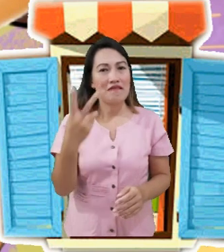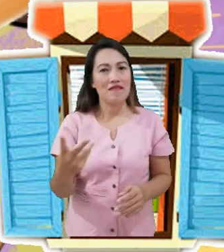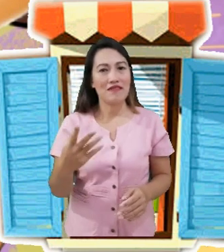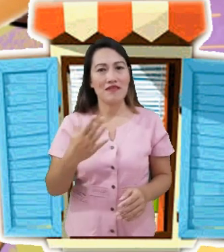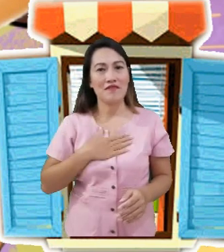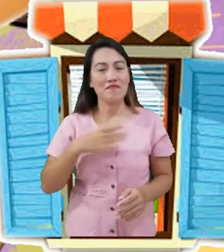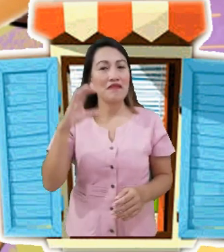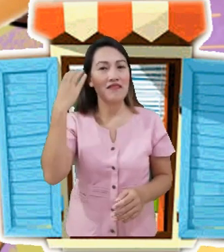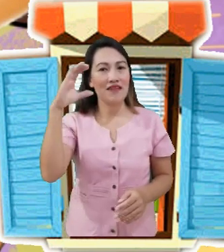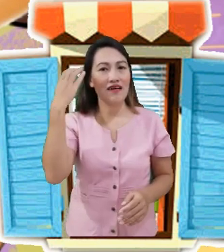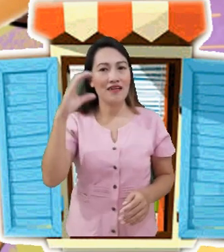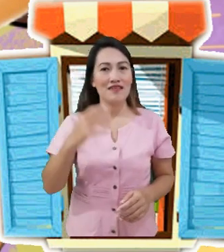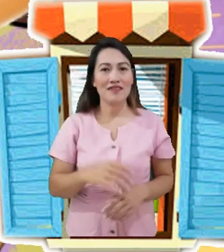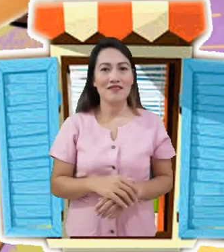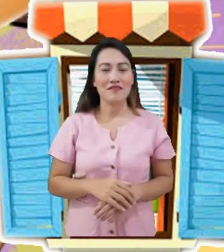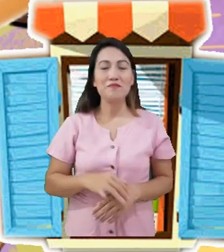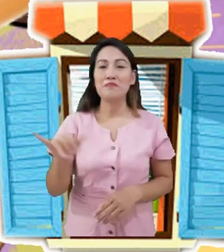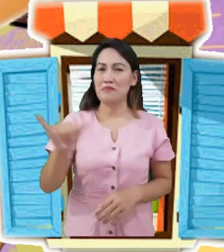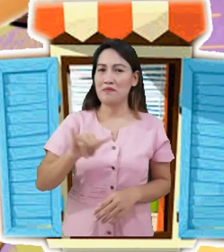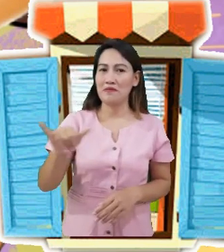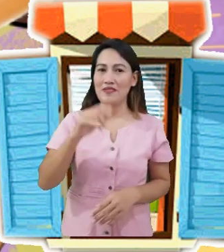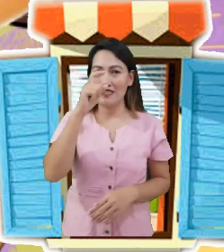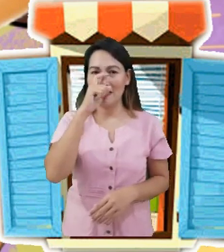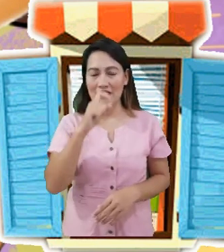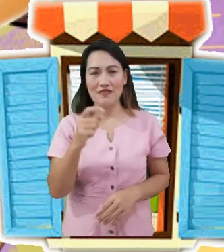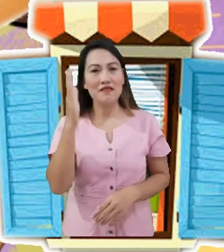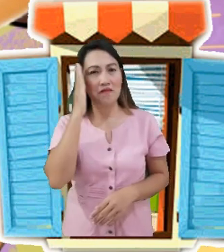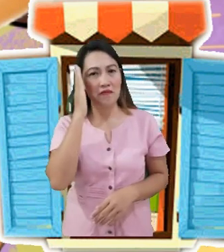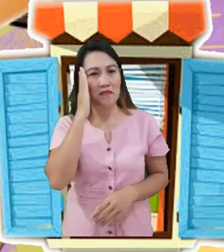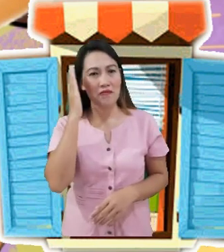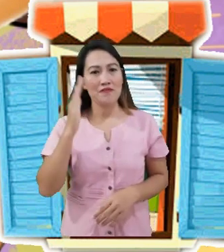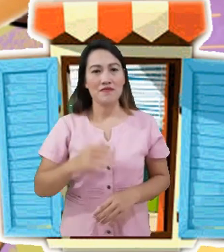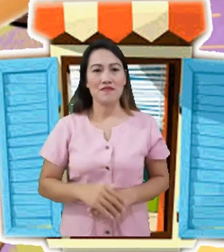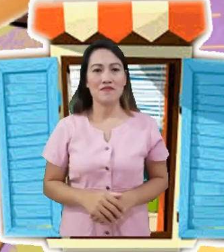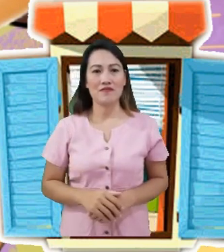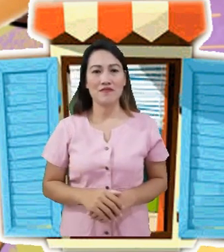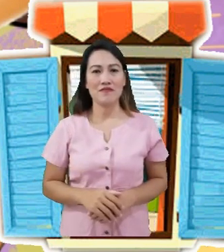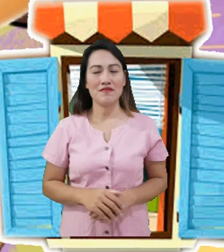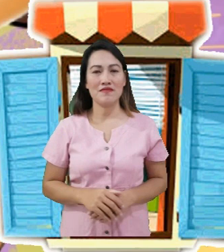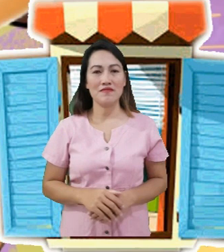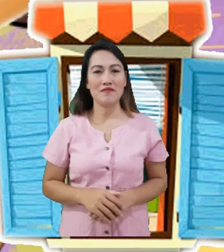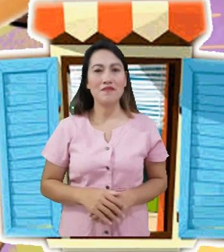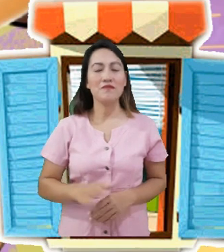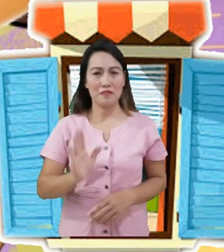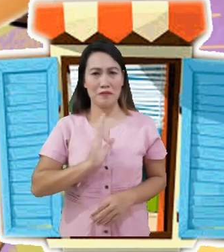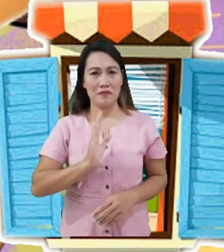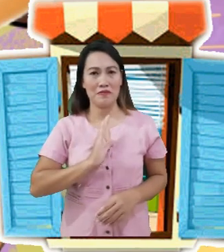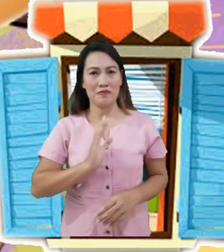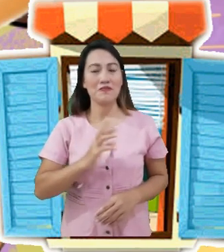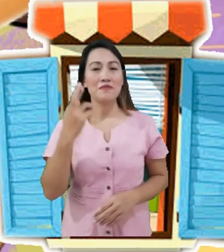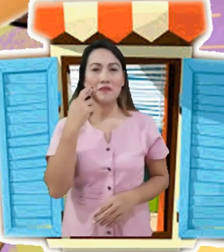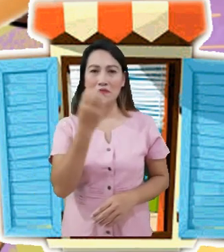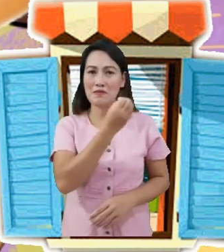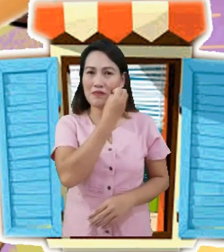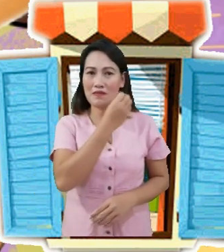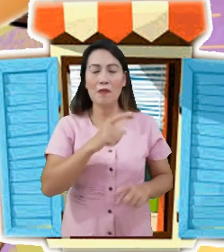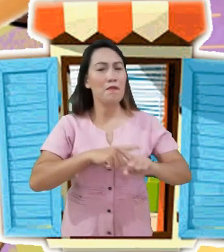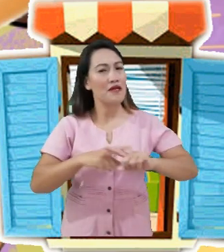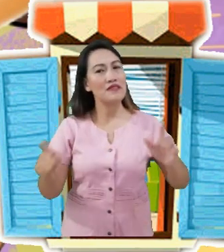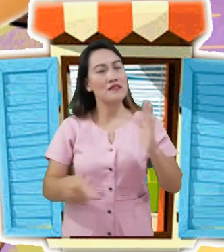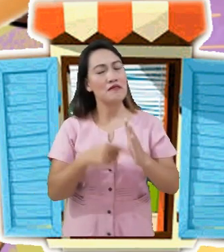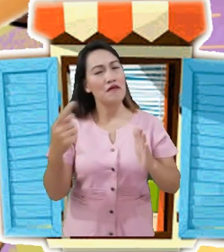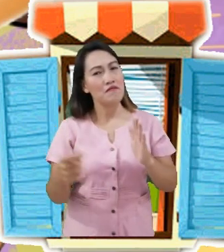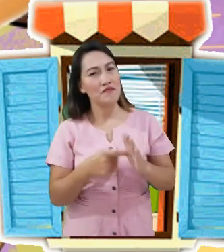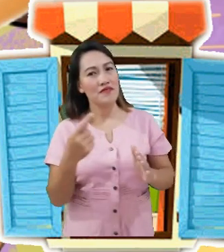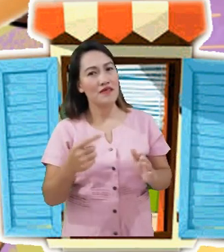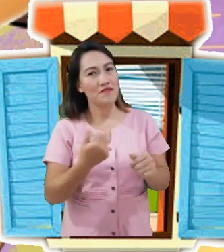pinsan. Magkaedad lamang kami sa aking pagkakaalam. Mabait na bata si Rosario, pero minsan iniiwasan